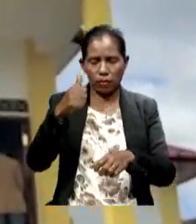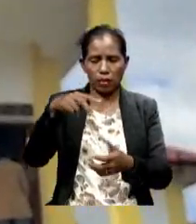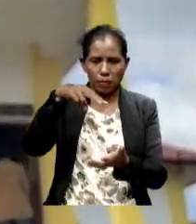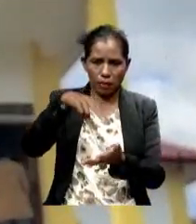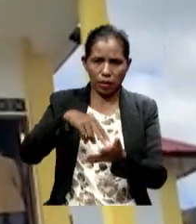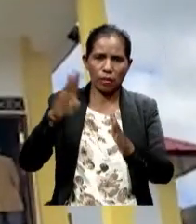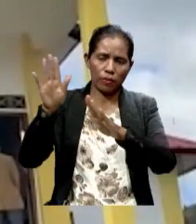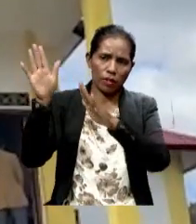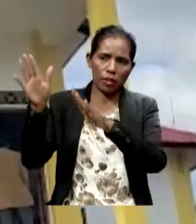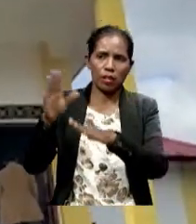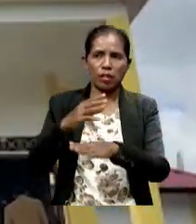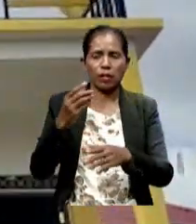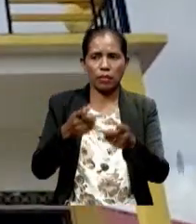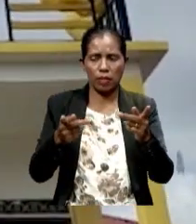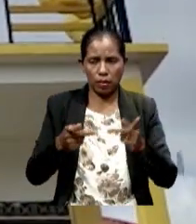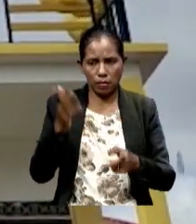um fura aqui da,